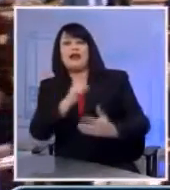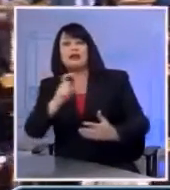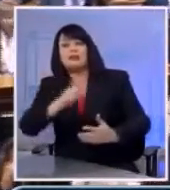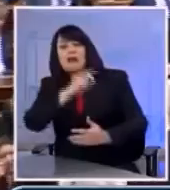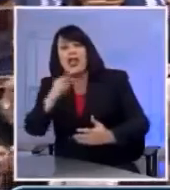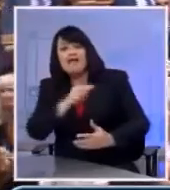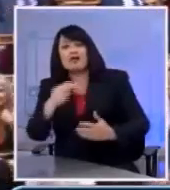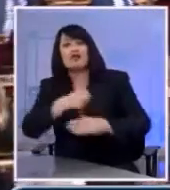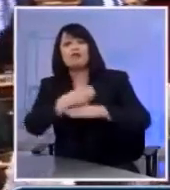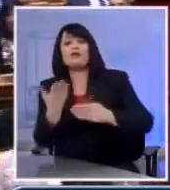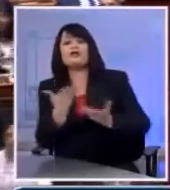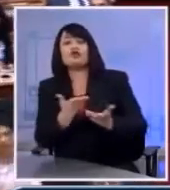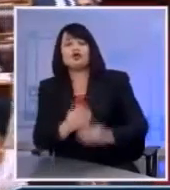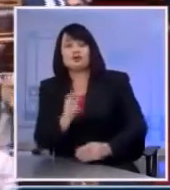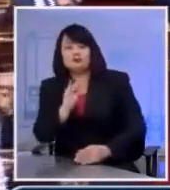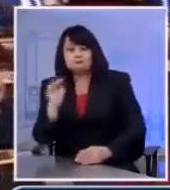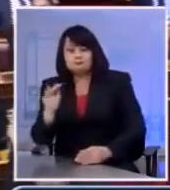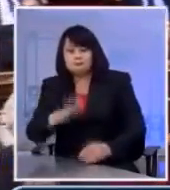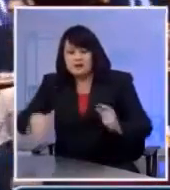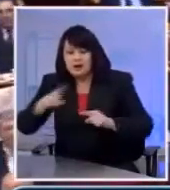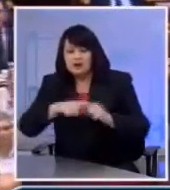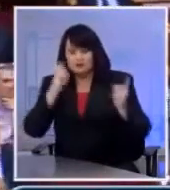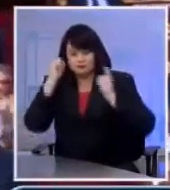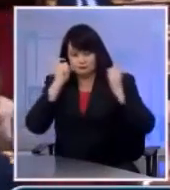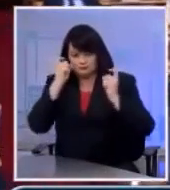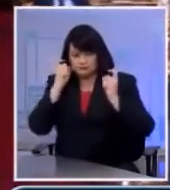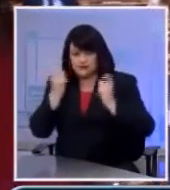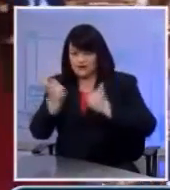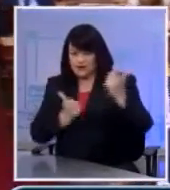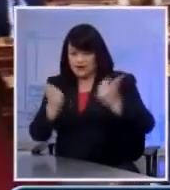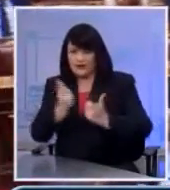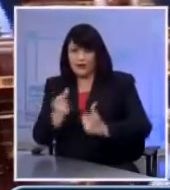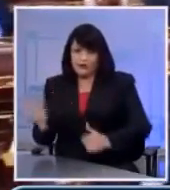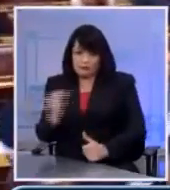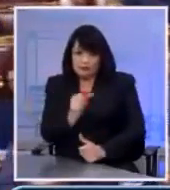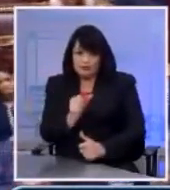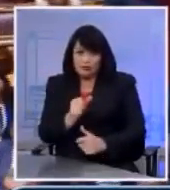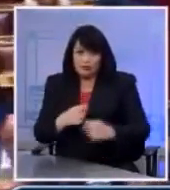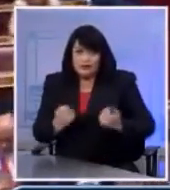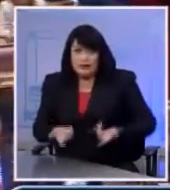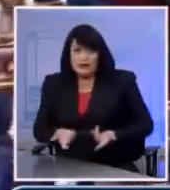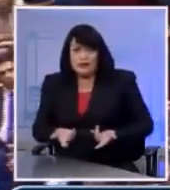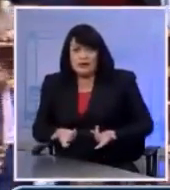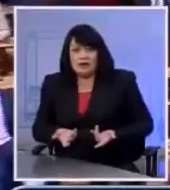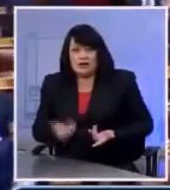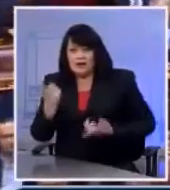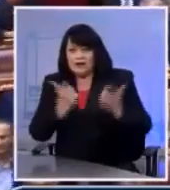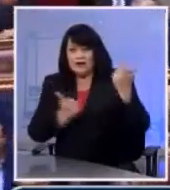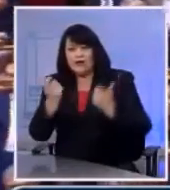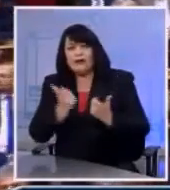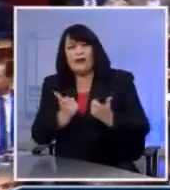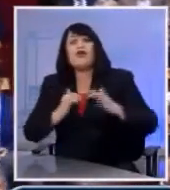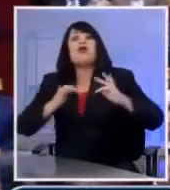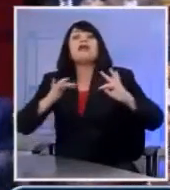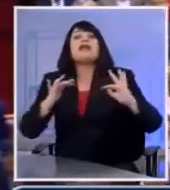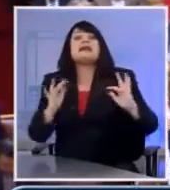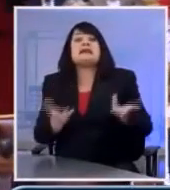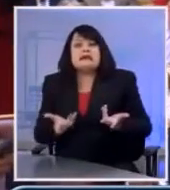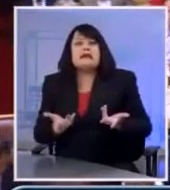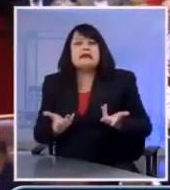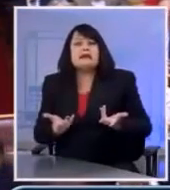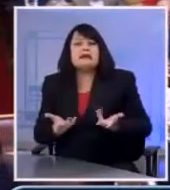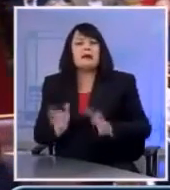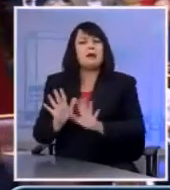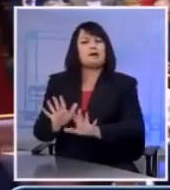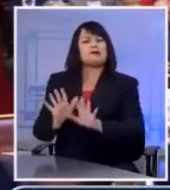Και αναρωτιέται ο ελληνικός λαός, θα τα επιστρέψετε πίσω αυτά τα λεφτά? ή θα συνεχίσετε να ζείτε παρασιτικά